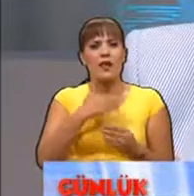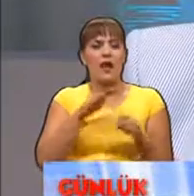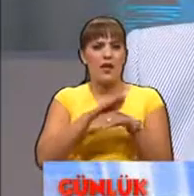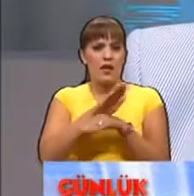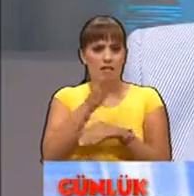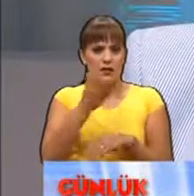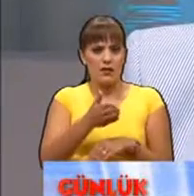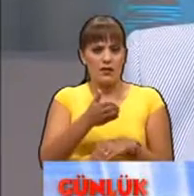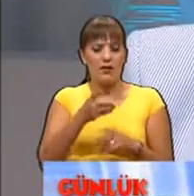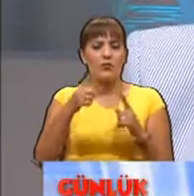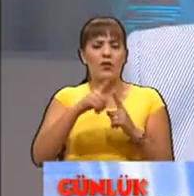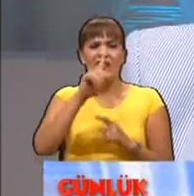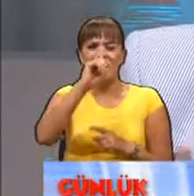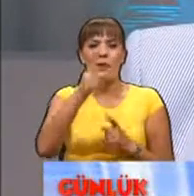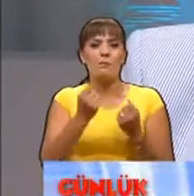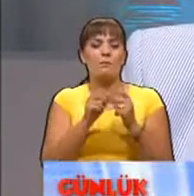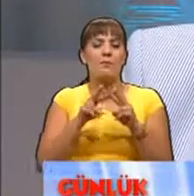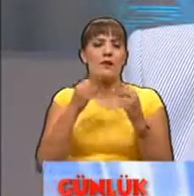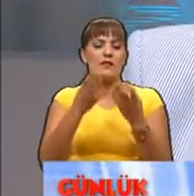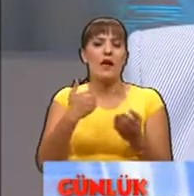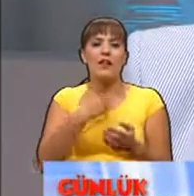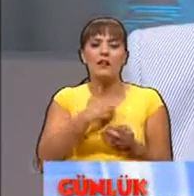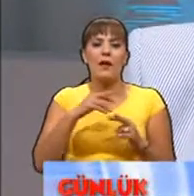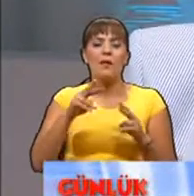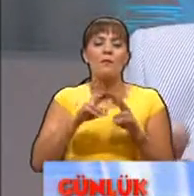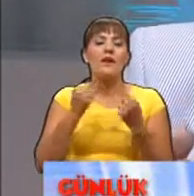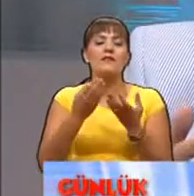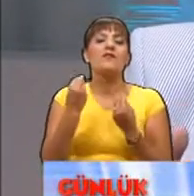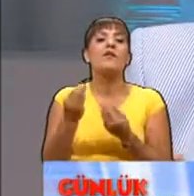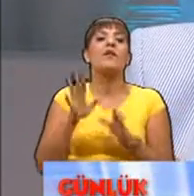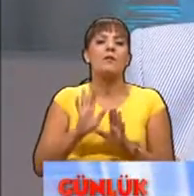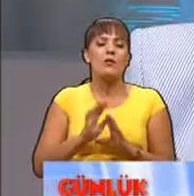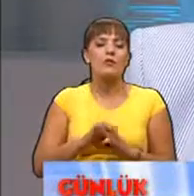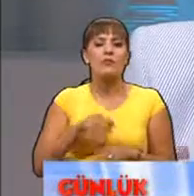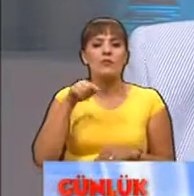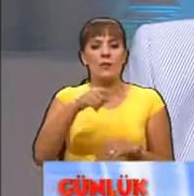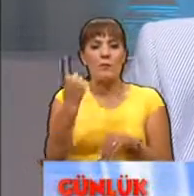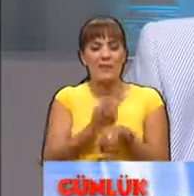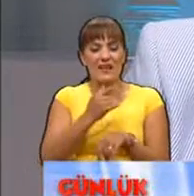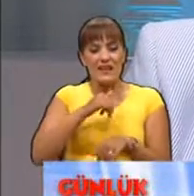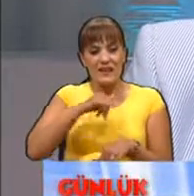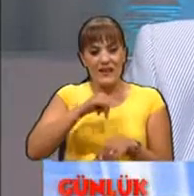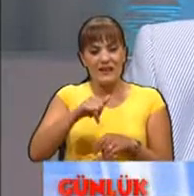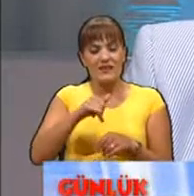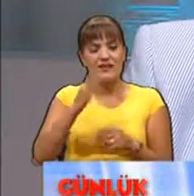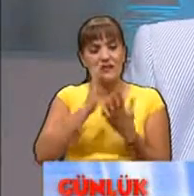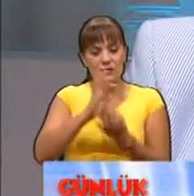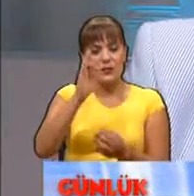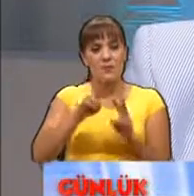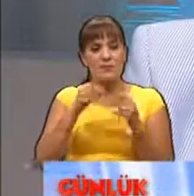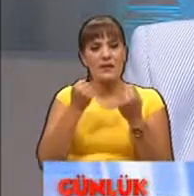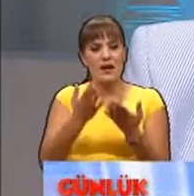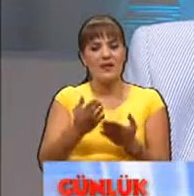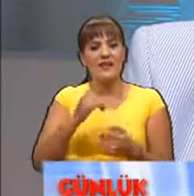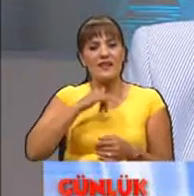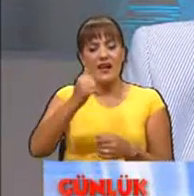hayatta. Torun tek mirasçı. Hmm. Anneye miras veremiyoruz. Evet. Evet. Yani bir yakın zümrede mirasçı,